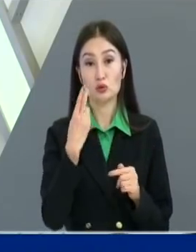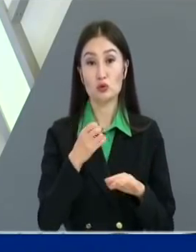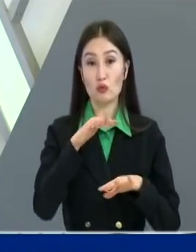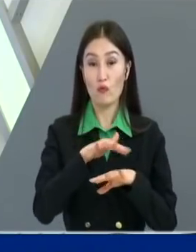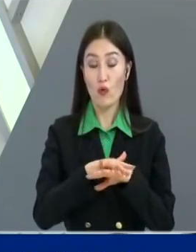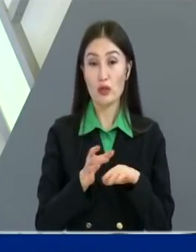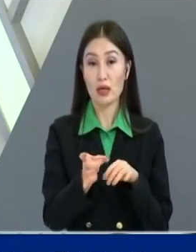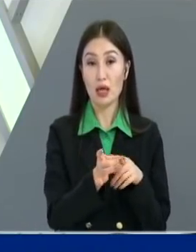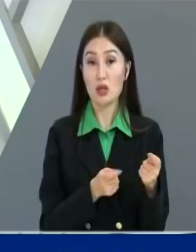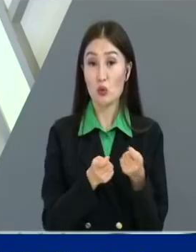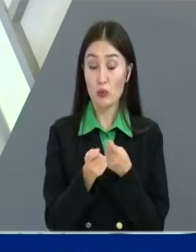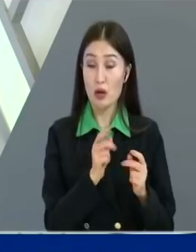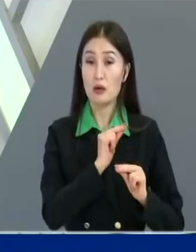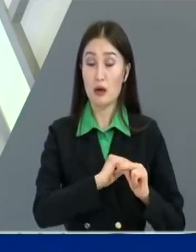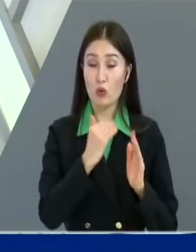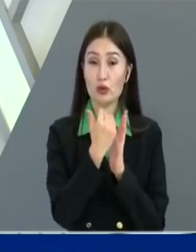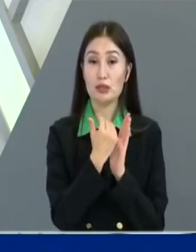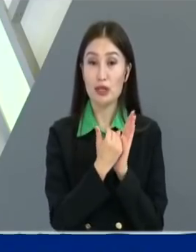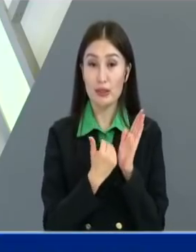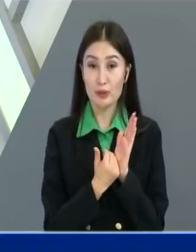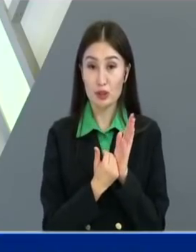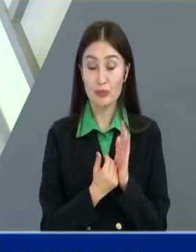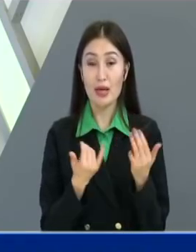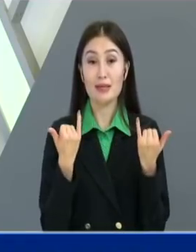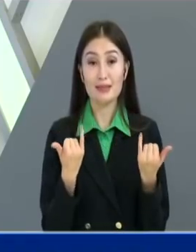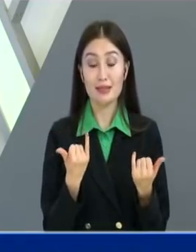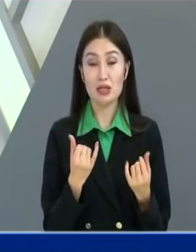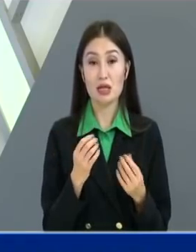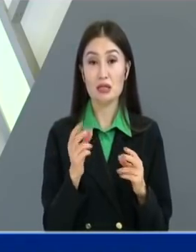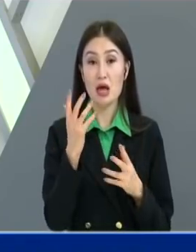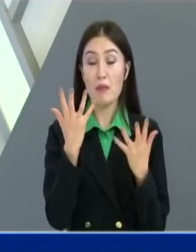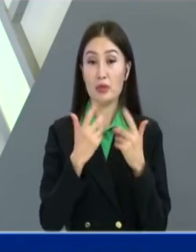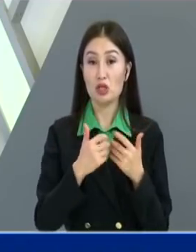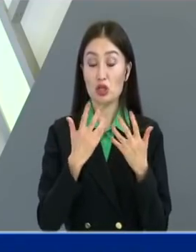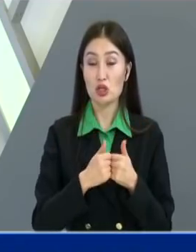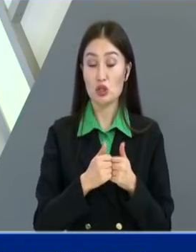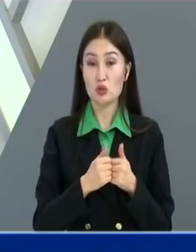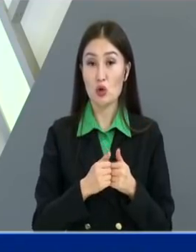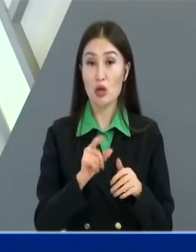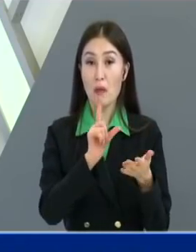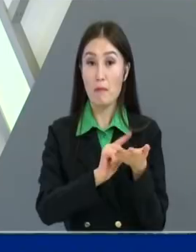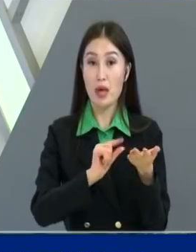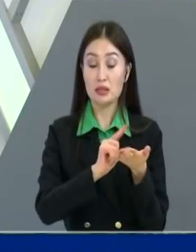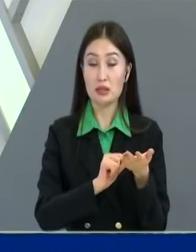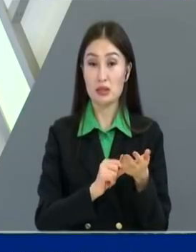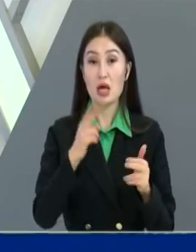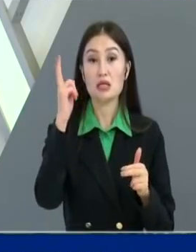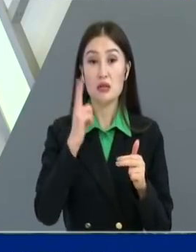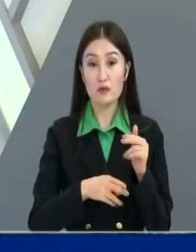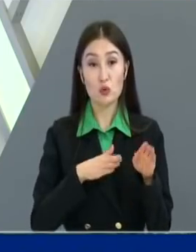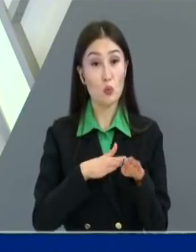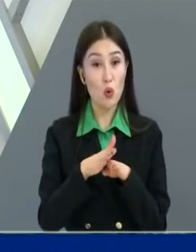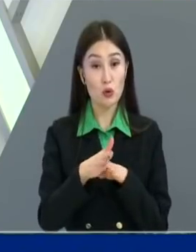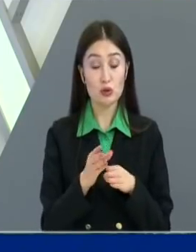региональные управления работают в штатном режиме. Сейчас перерасчет размеров пенсии путем индексации завершен полностью.